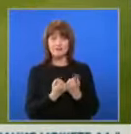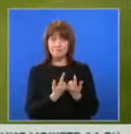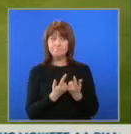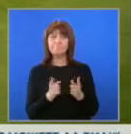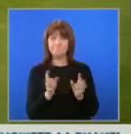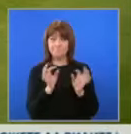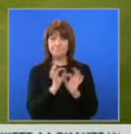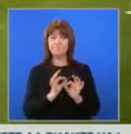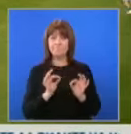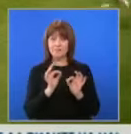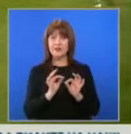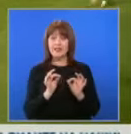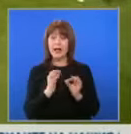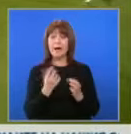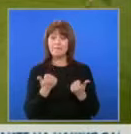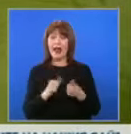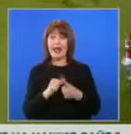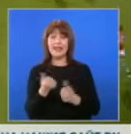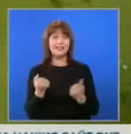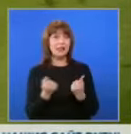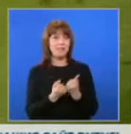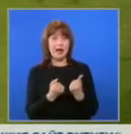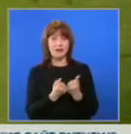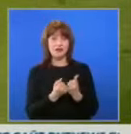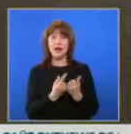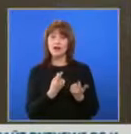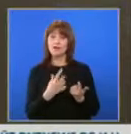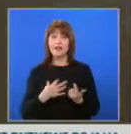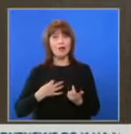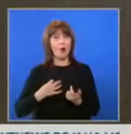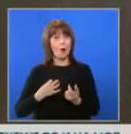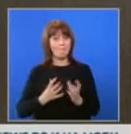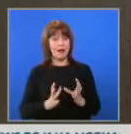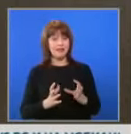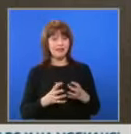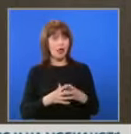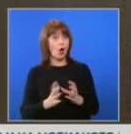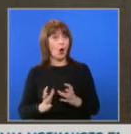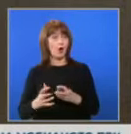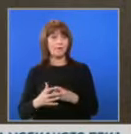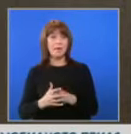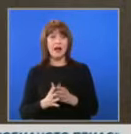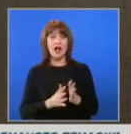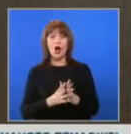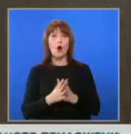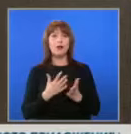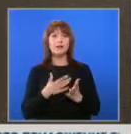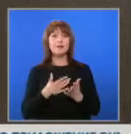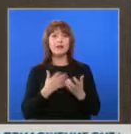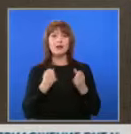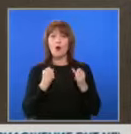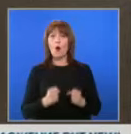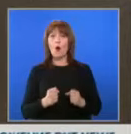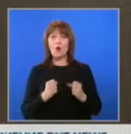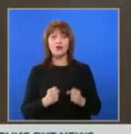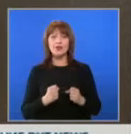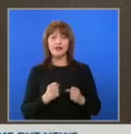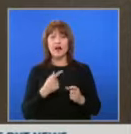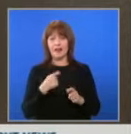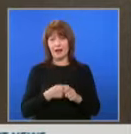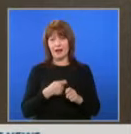матчове с национален отбор. Два матча, които така може би са доста опасни, може да се каже, защото може би хората имат очаквания сега едва ли да направим